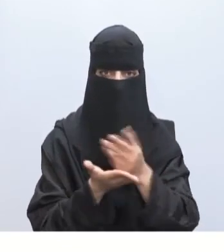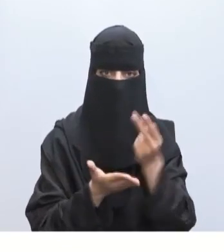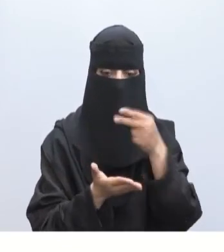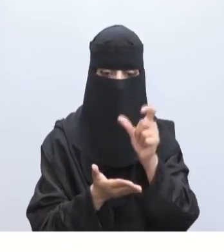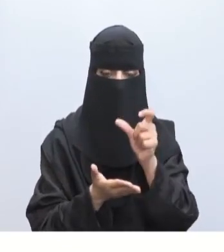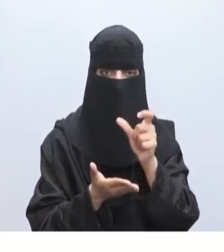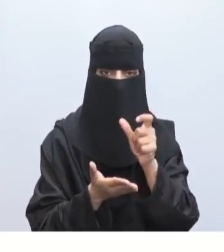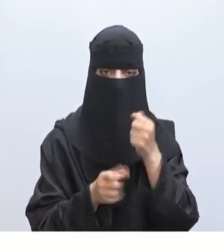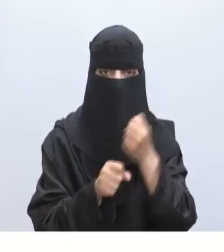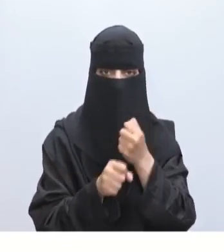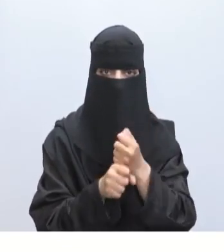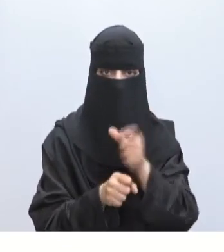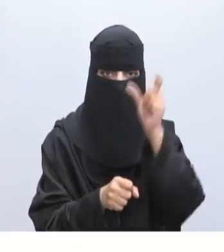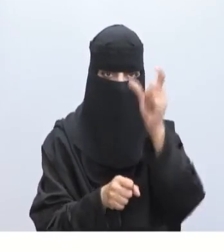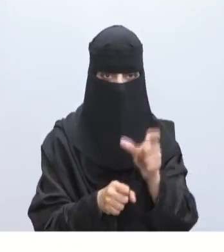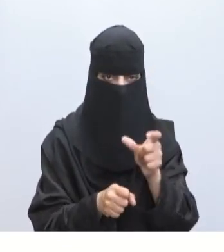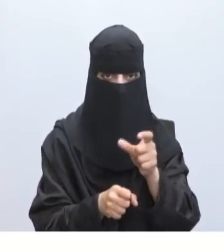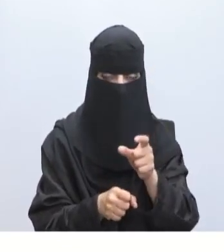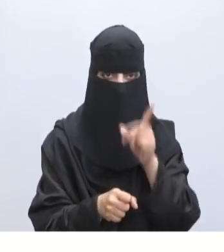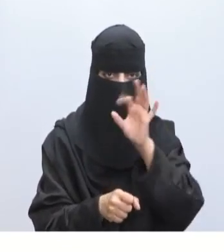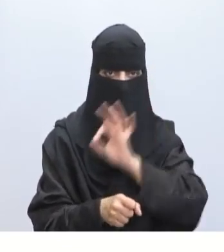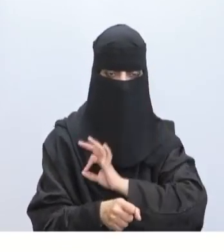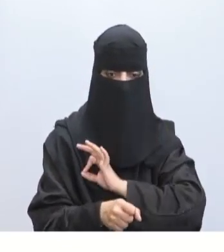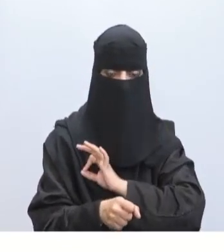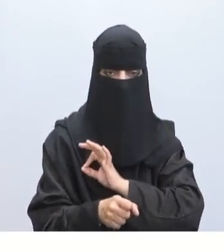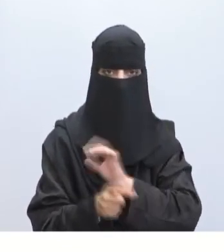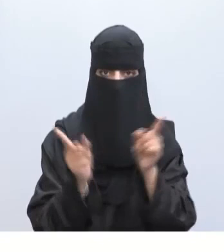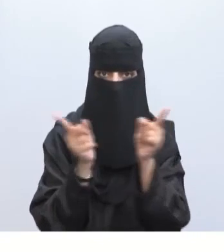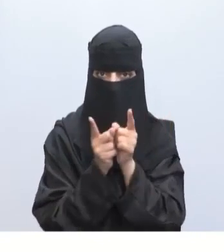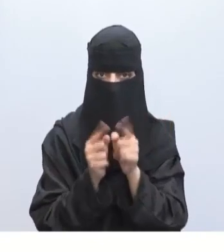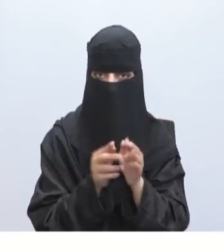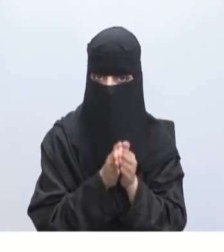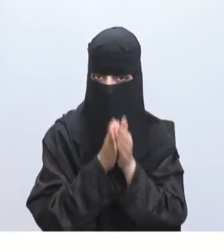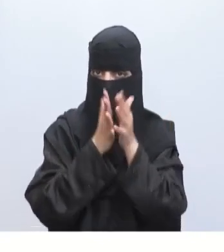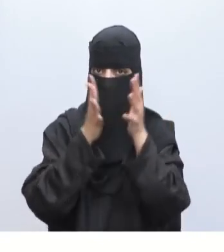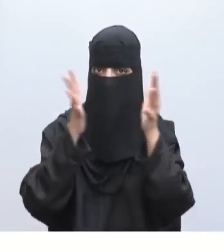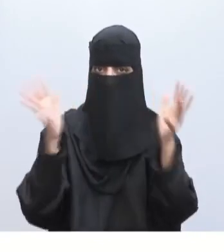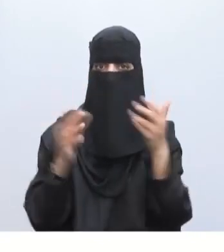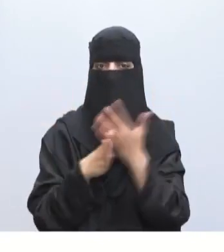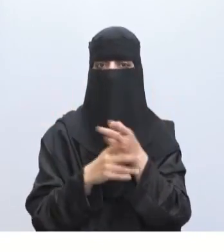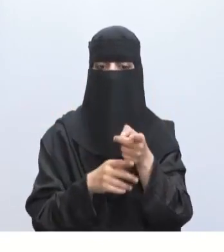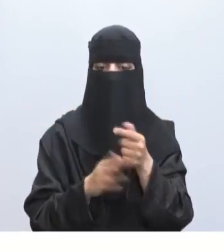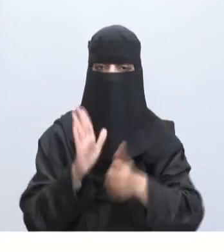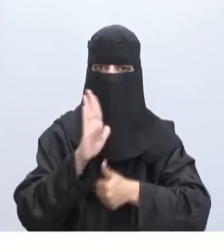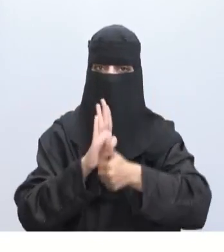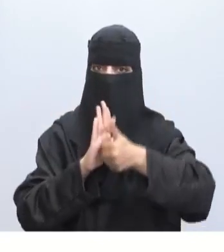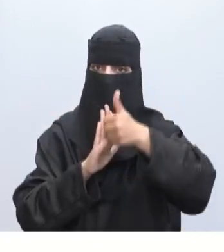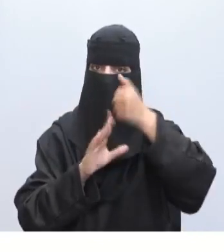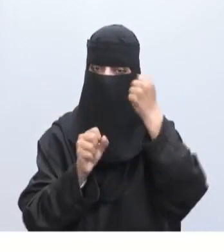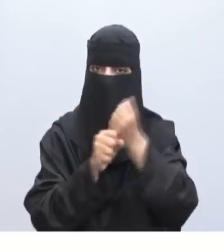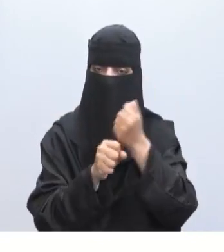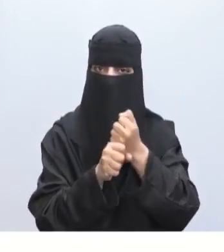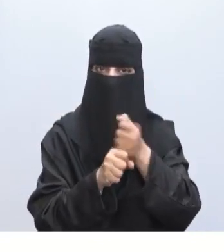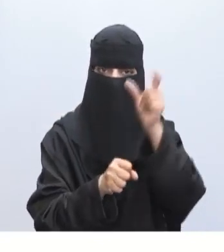عن انجازاته التي لا حصر لها حققت اعمال